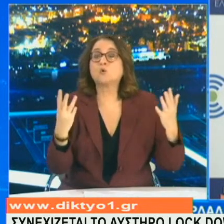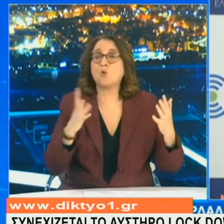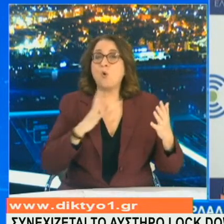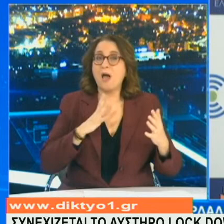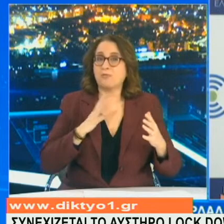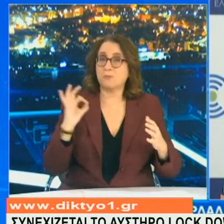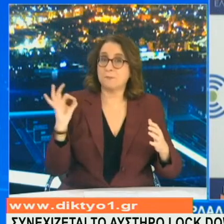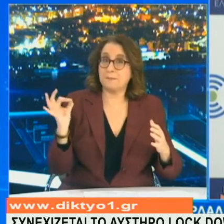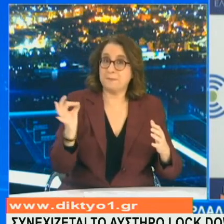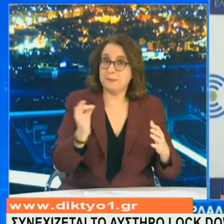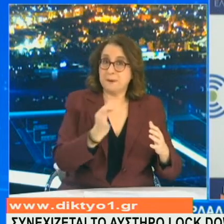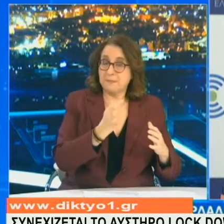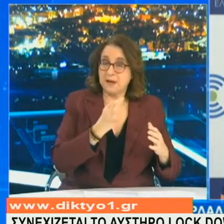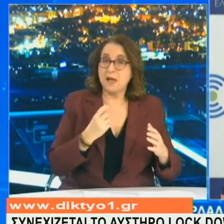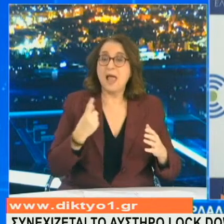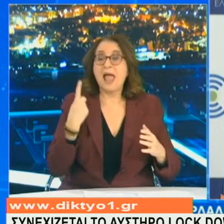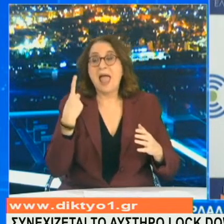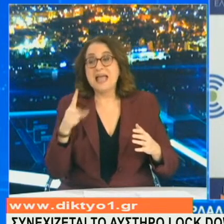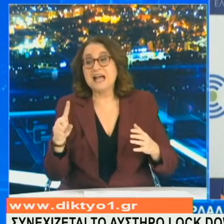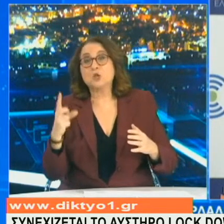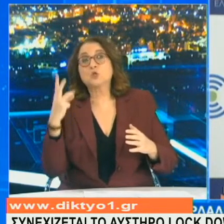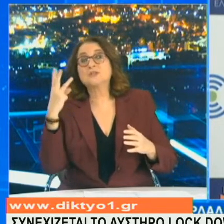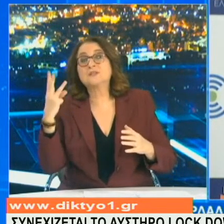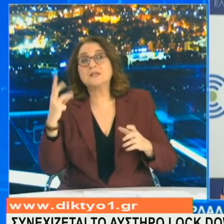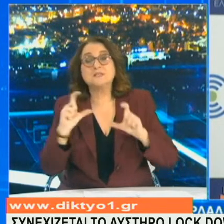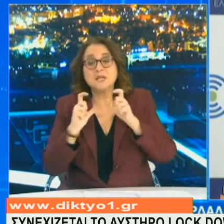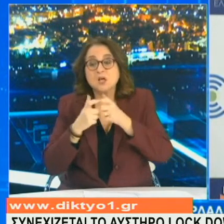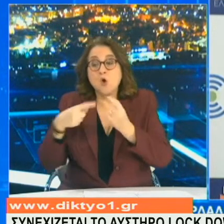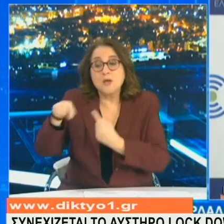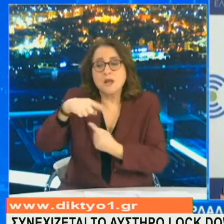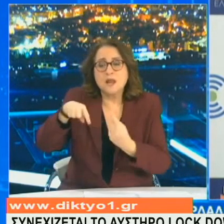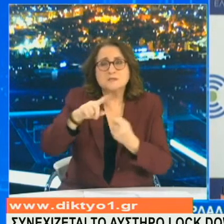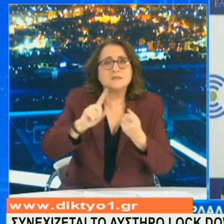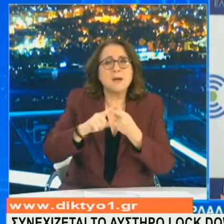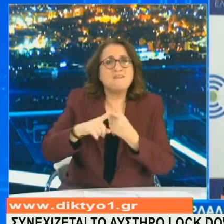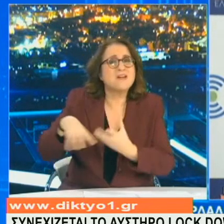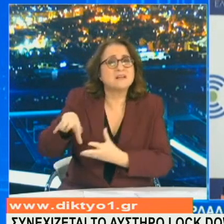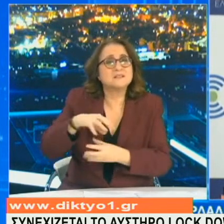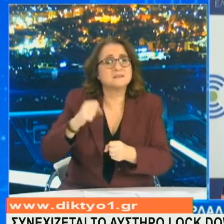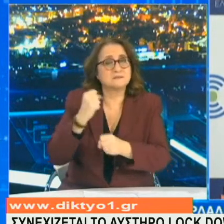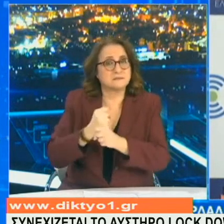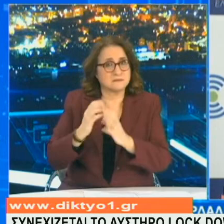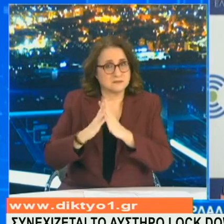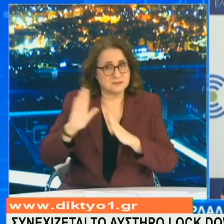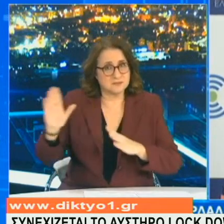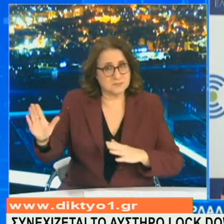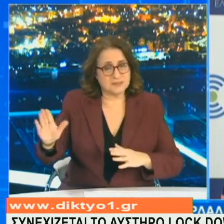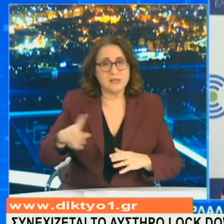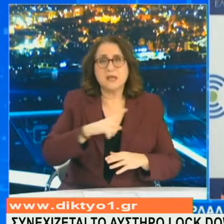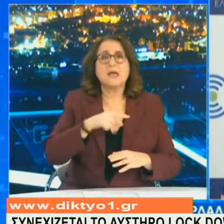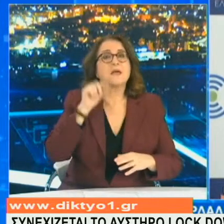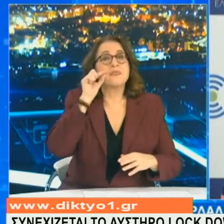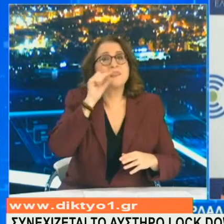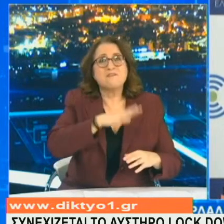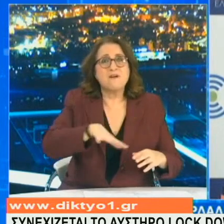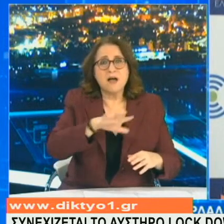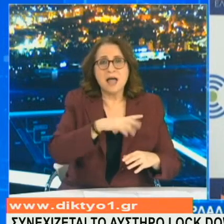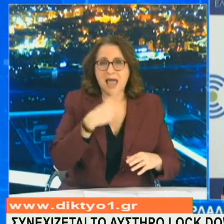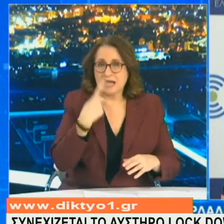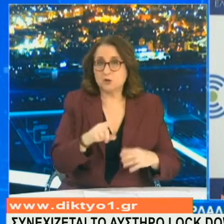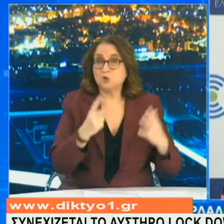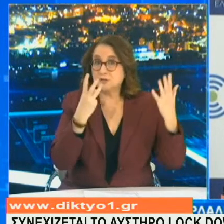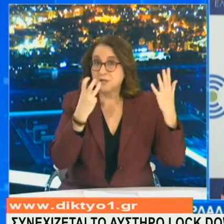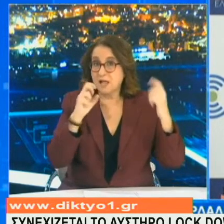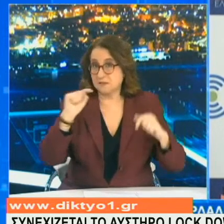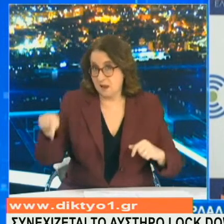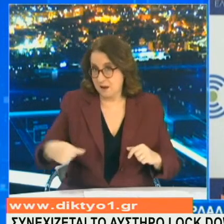με 103 στενές επαφές που βρίσκονται ήδη σε κατοίκον περιορισμό. Στην Περιφερειακή Ενότητα Βιωτίας 139 ενεργά